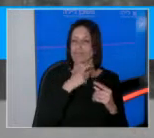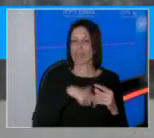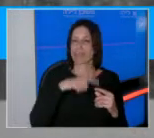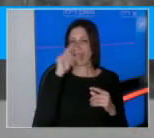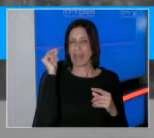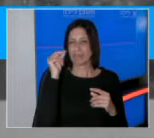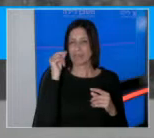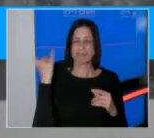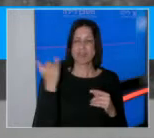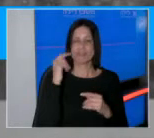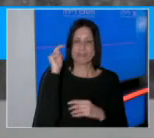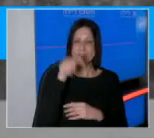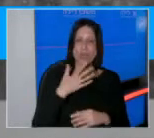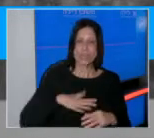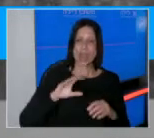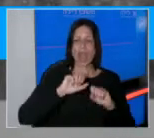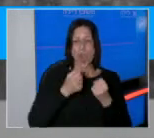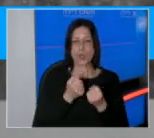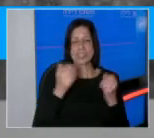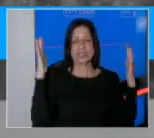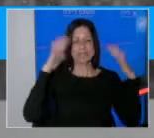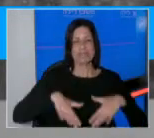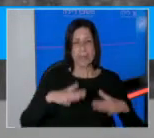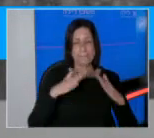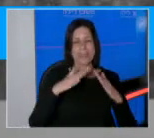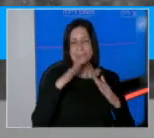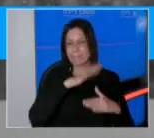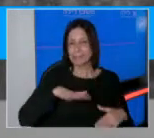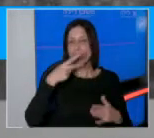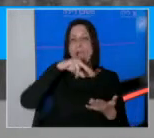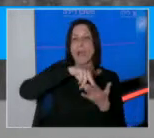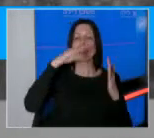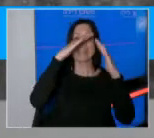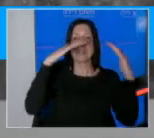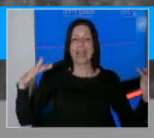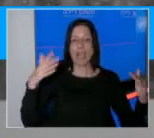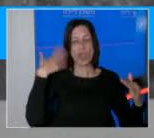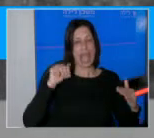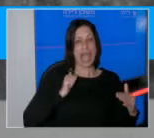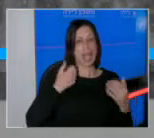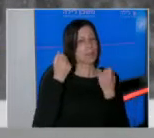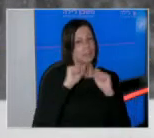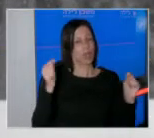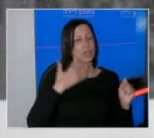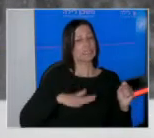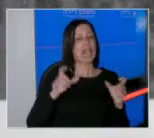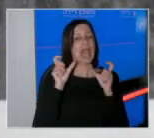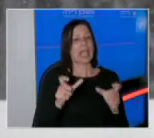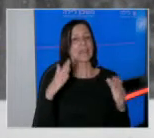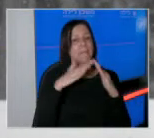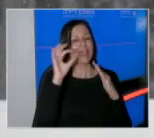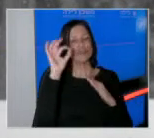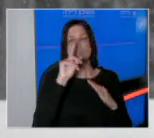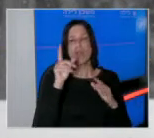ומנסה להרוס את הבתים שבשכונה, והוא עמד על הגג, הוא היה חייל משוחרר, הוא ניסה להגן על הבית שלו, למנוע את